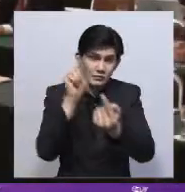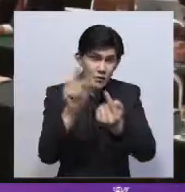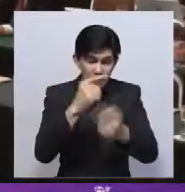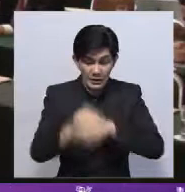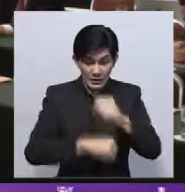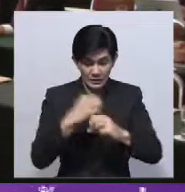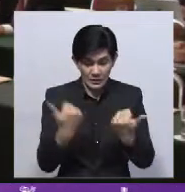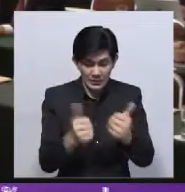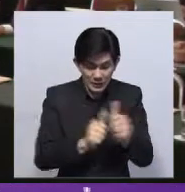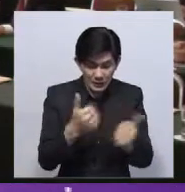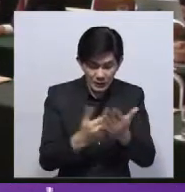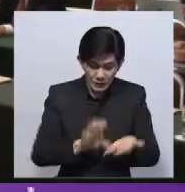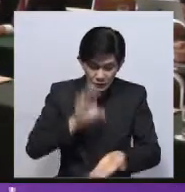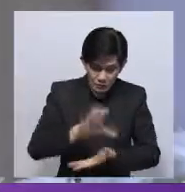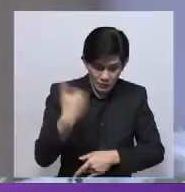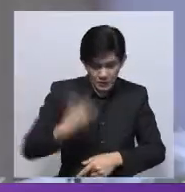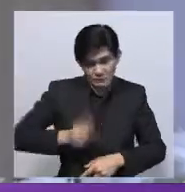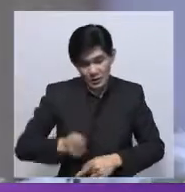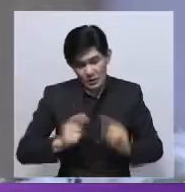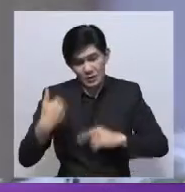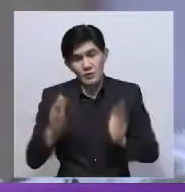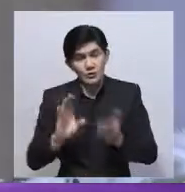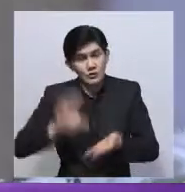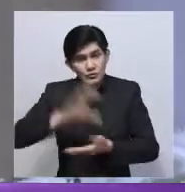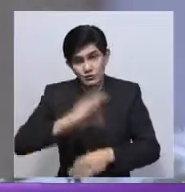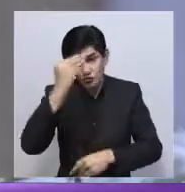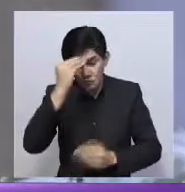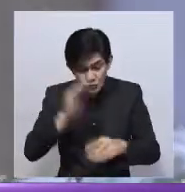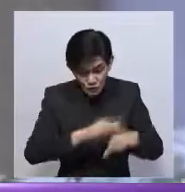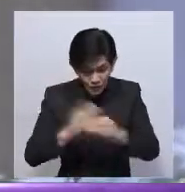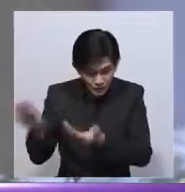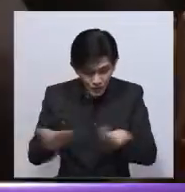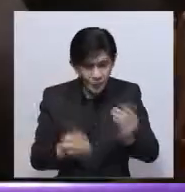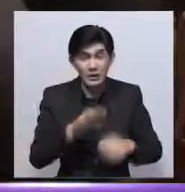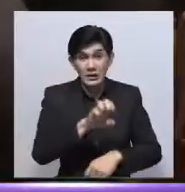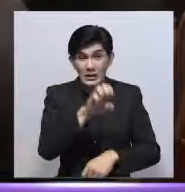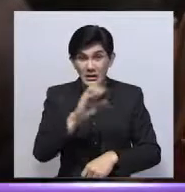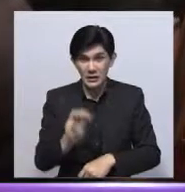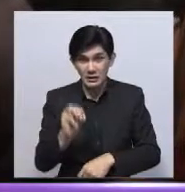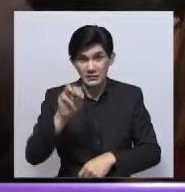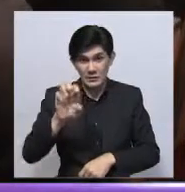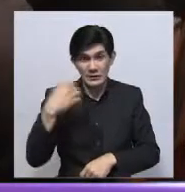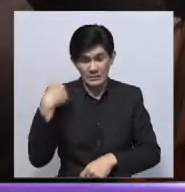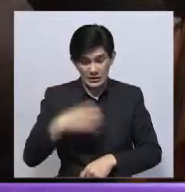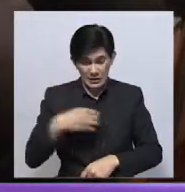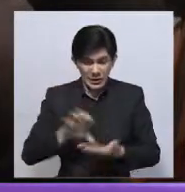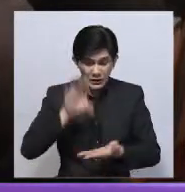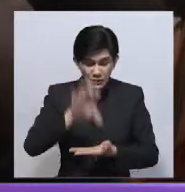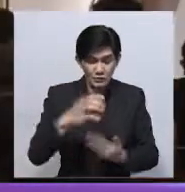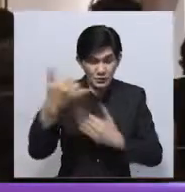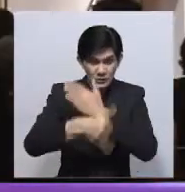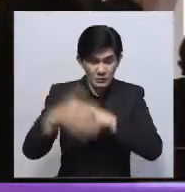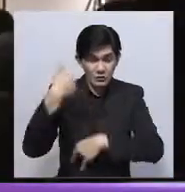ในปีนี้และปีหน้าพร้อมกับได้เชิญชวนนักลงทุนญี่ปุ่นโดยเฉพาะ SME ที่ต้องการขยายการลงทุนไปต่างประเท